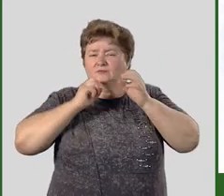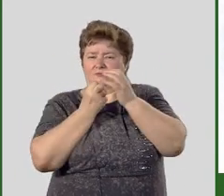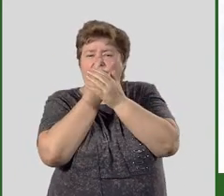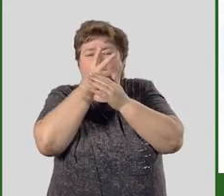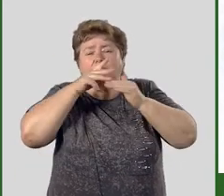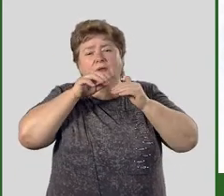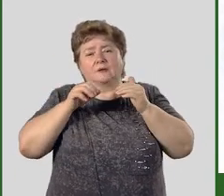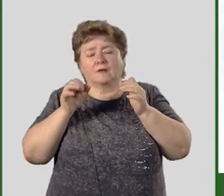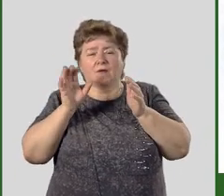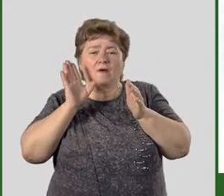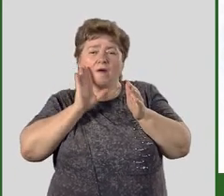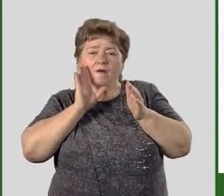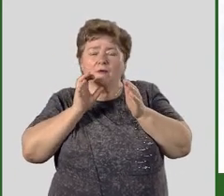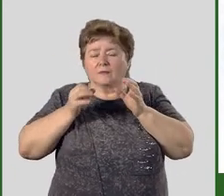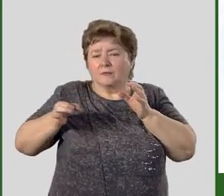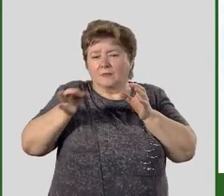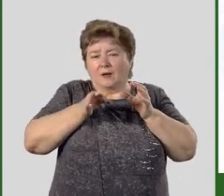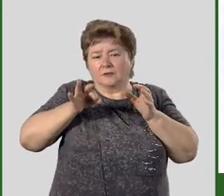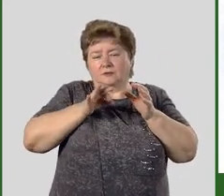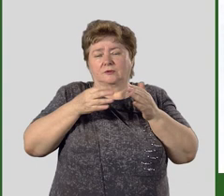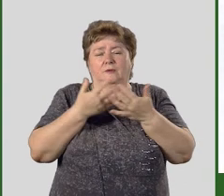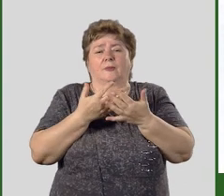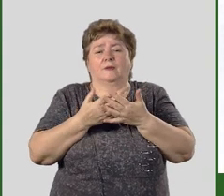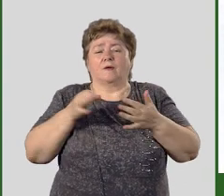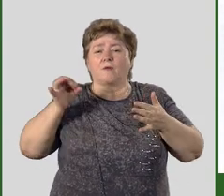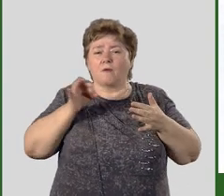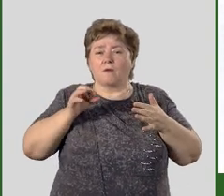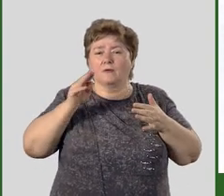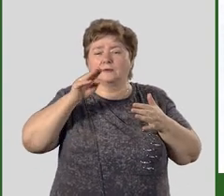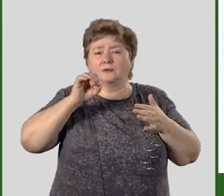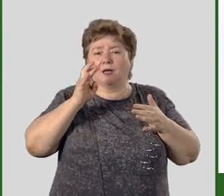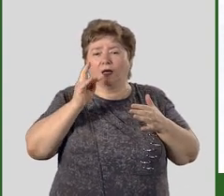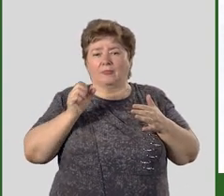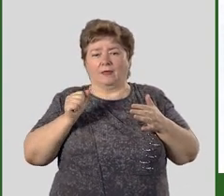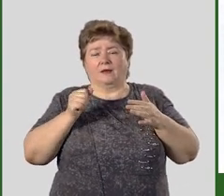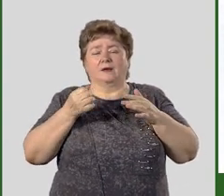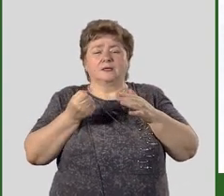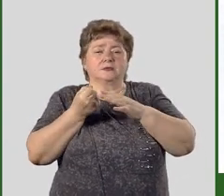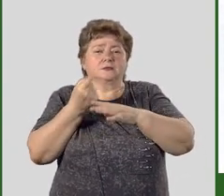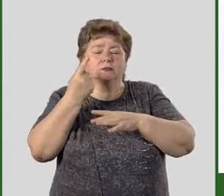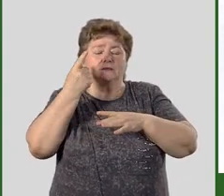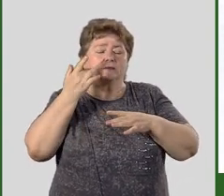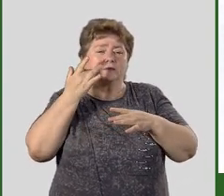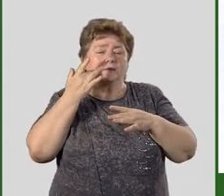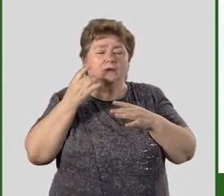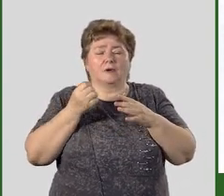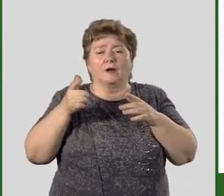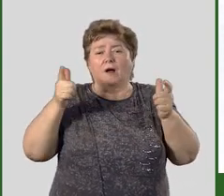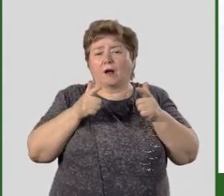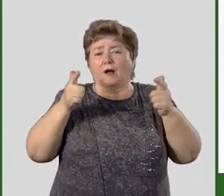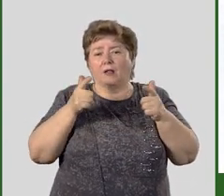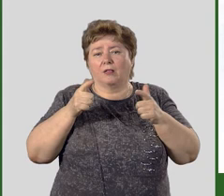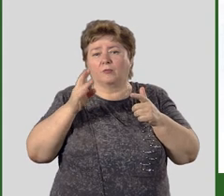лавовые подпрудные озера, например, озеро Тана, из которого вытекает